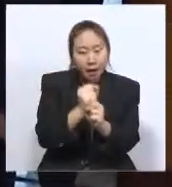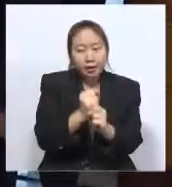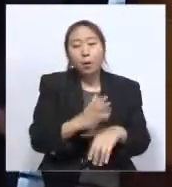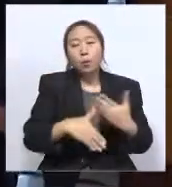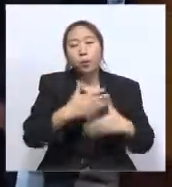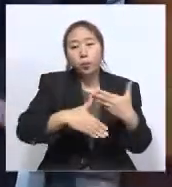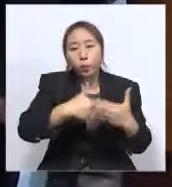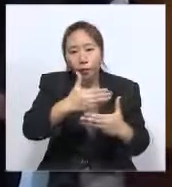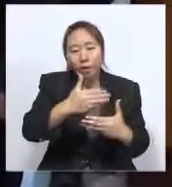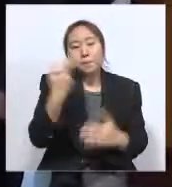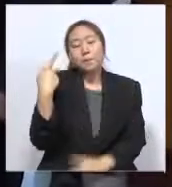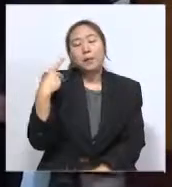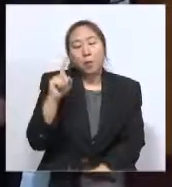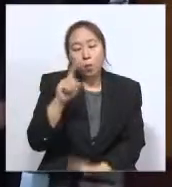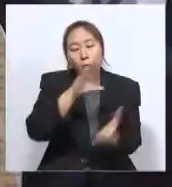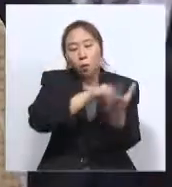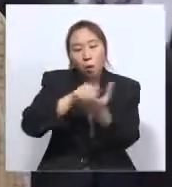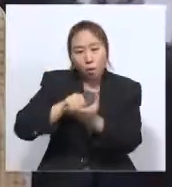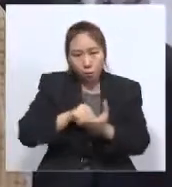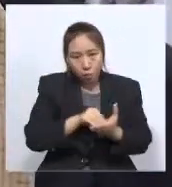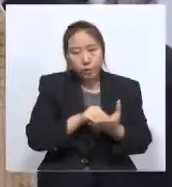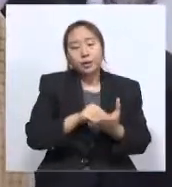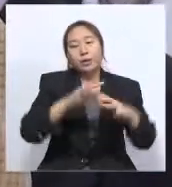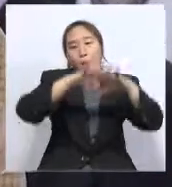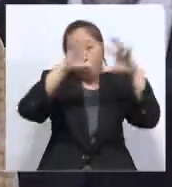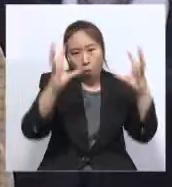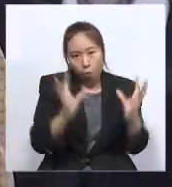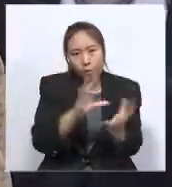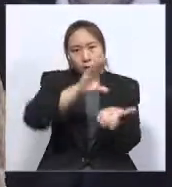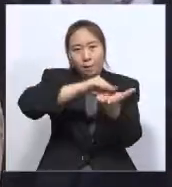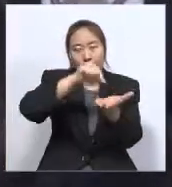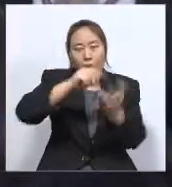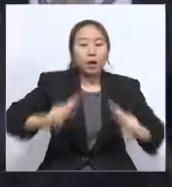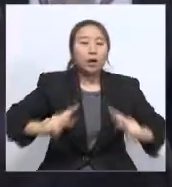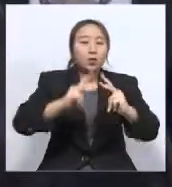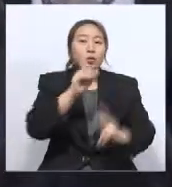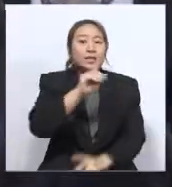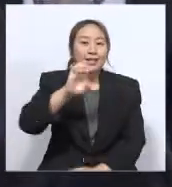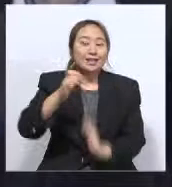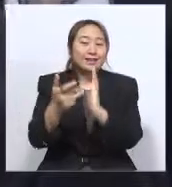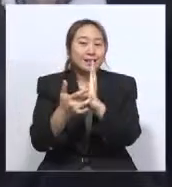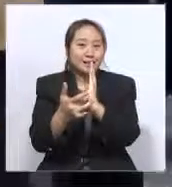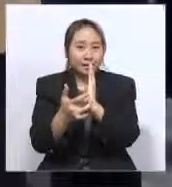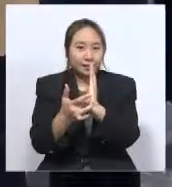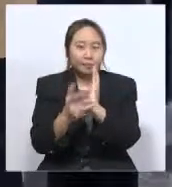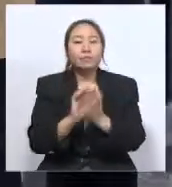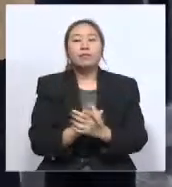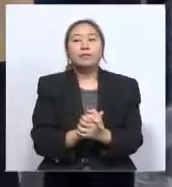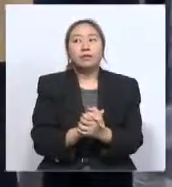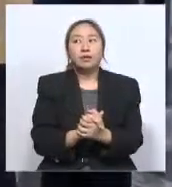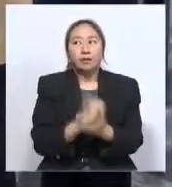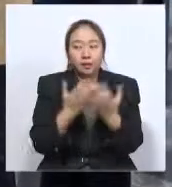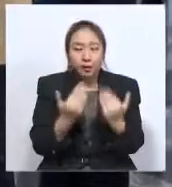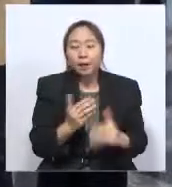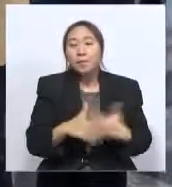เคลื่อนการใช้ประโยชน์ข้อมูลขนาดใหญ่หรือ Big Data ของกระทรวงดิจิทัลเพื่อเศรษฐกิจและสังคมหรือ DE ซึ่งเป็น